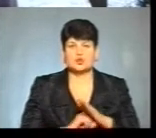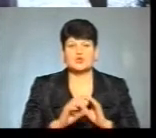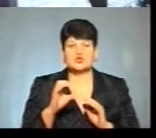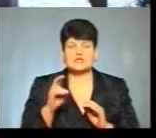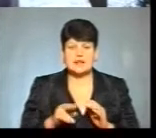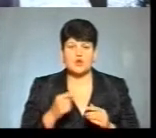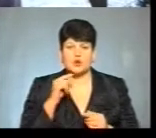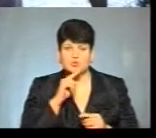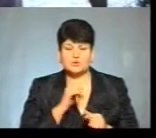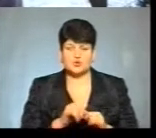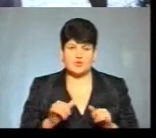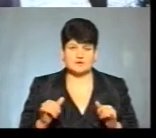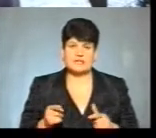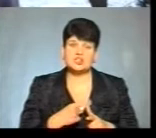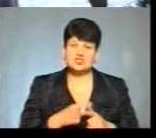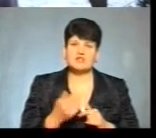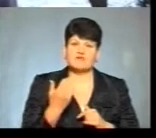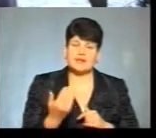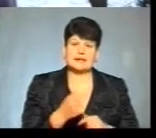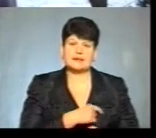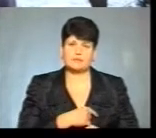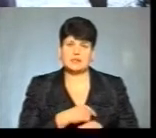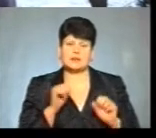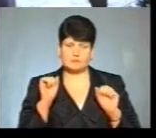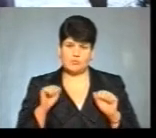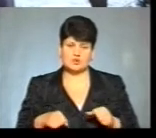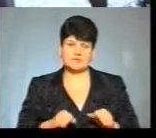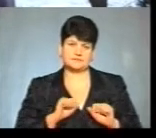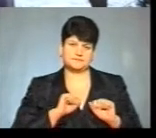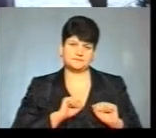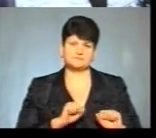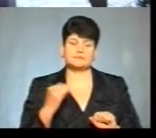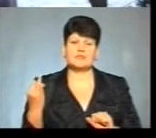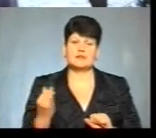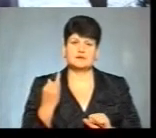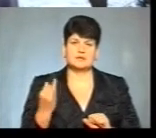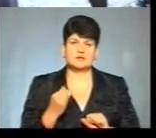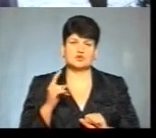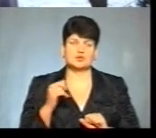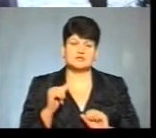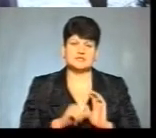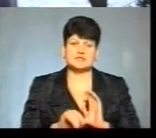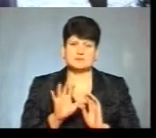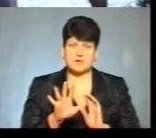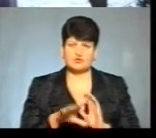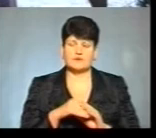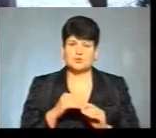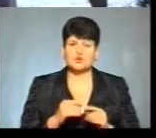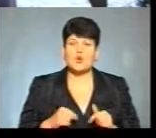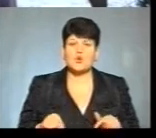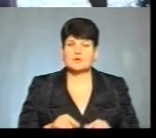соціально-економічного розвитку? І чи ви, як депутат, в змозі відстояти інтереси 165-го округу, не будучи